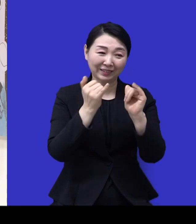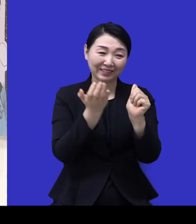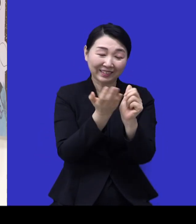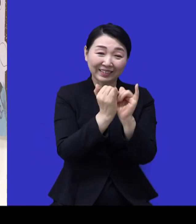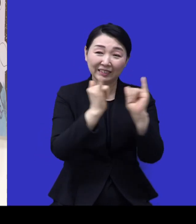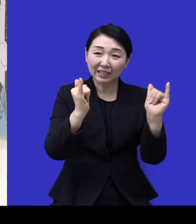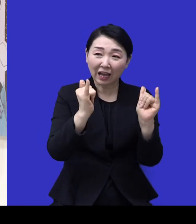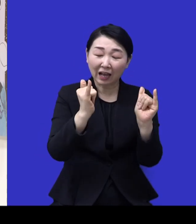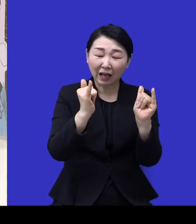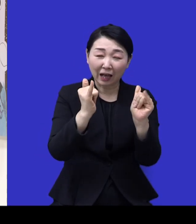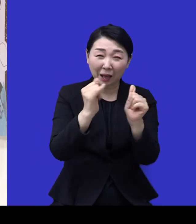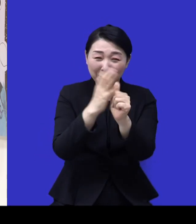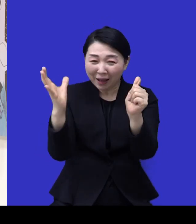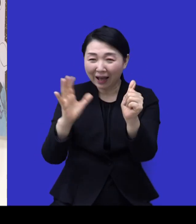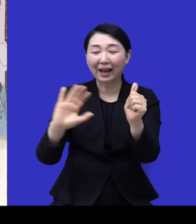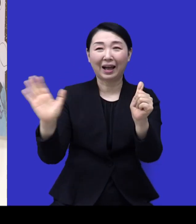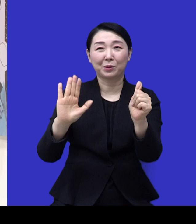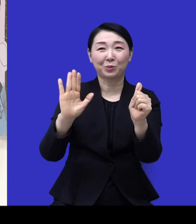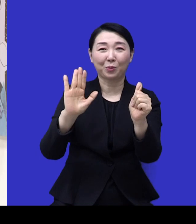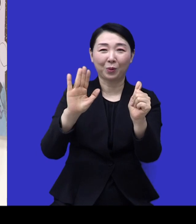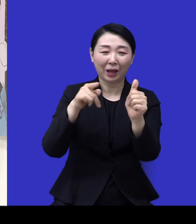그냥 목자만 바라보면서